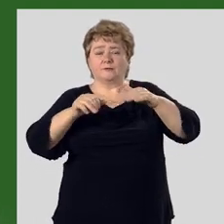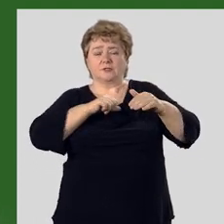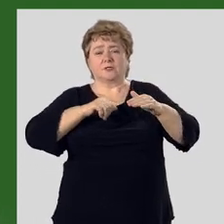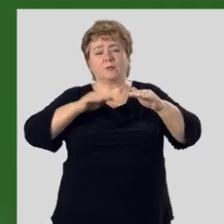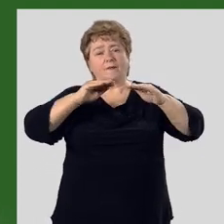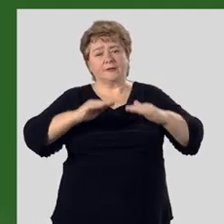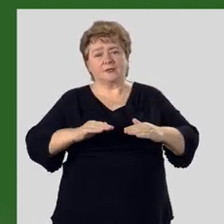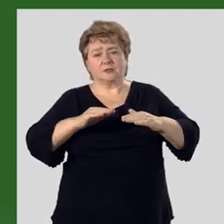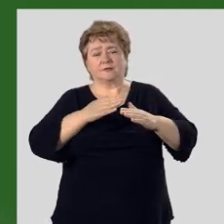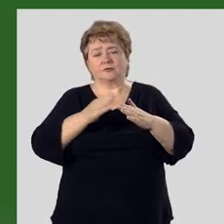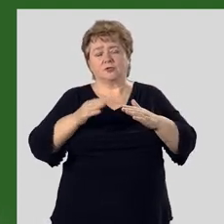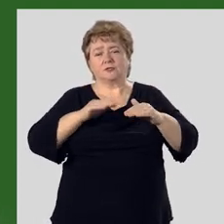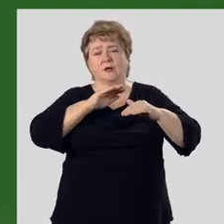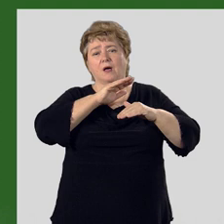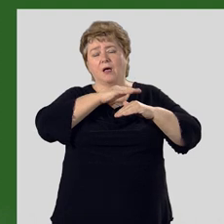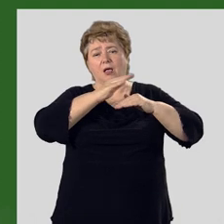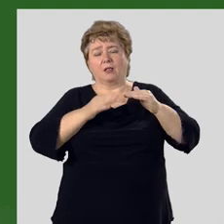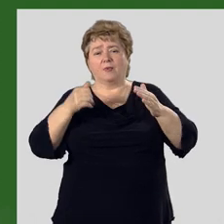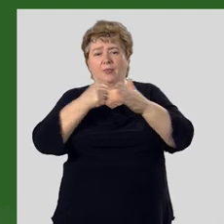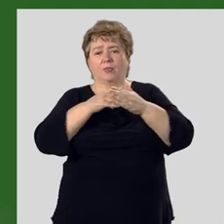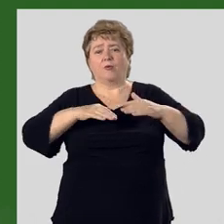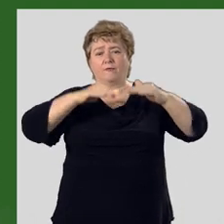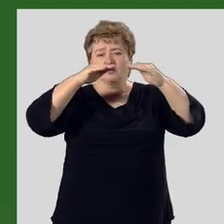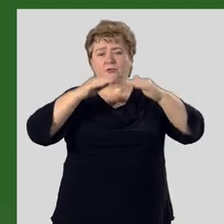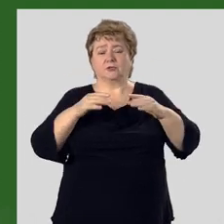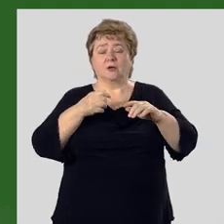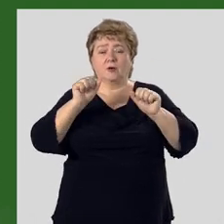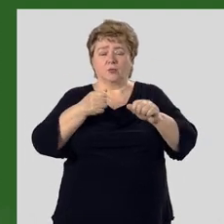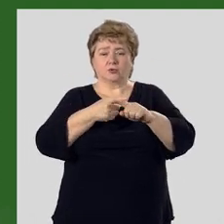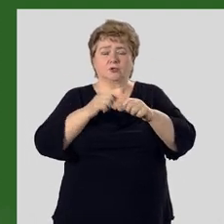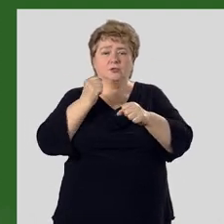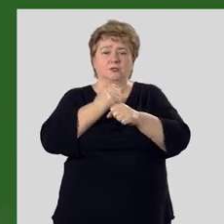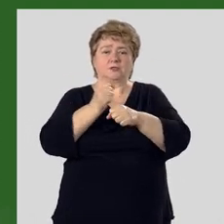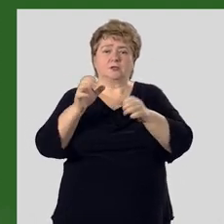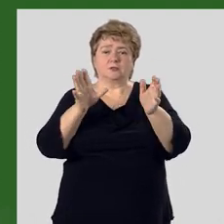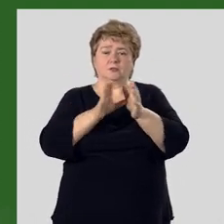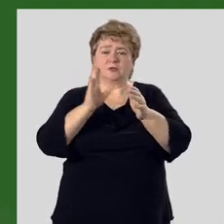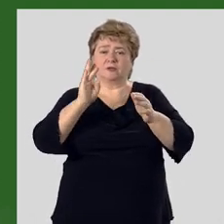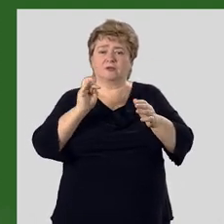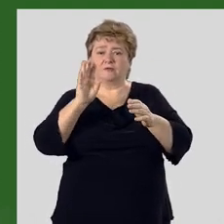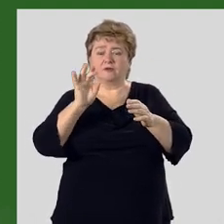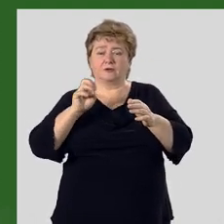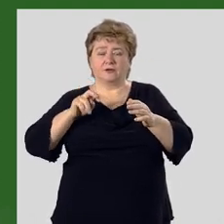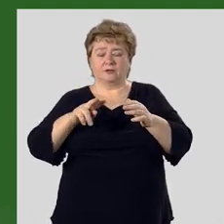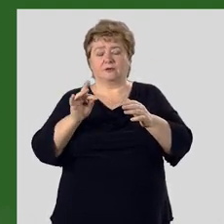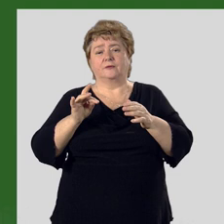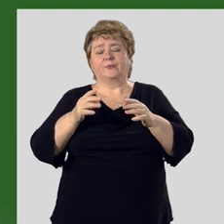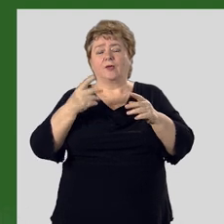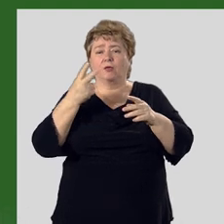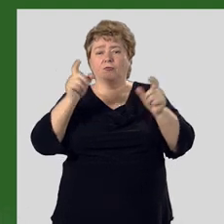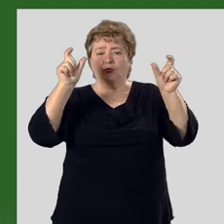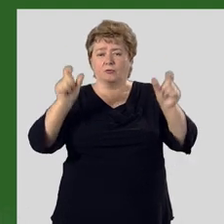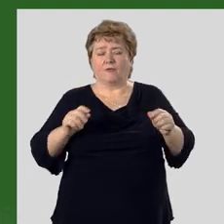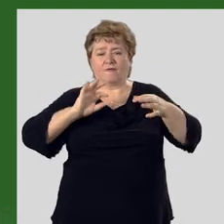самого низкого участка холма до вершины. Можно это сделать с помощью нивелира, двух